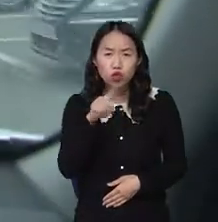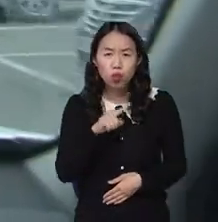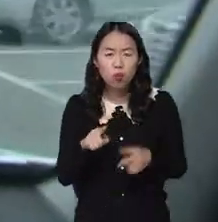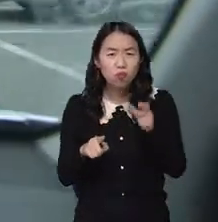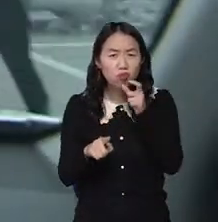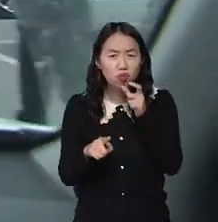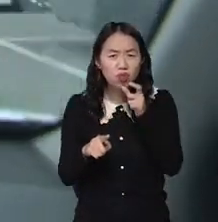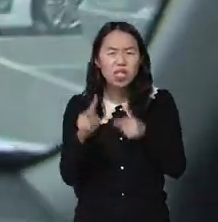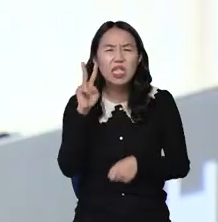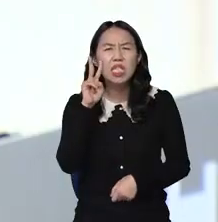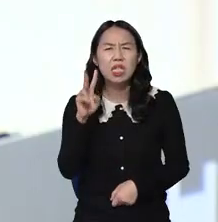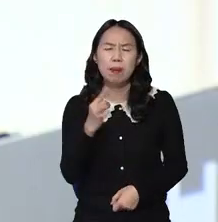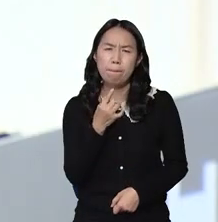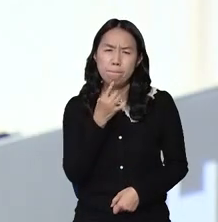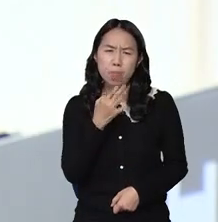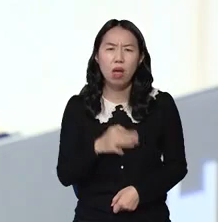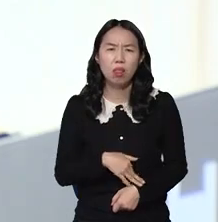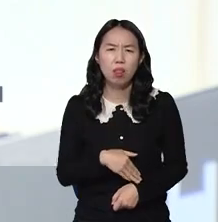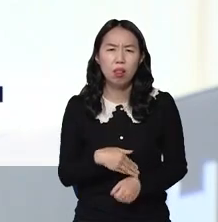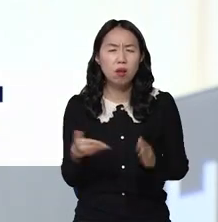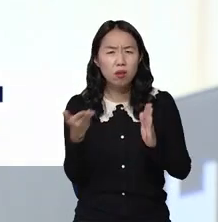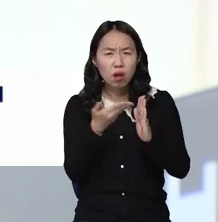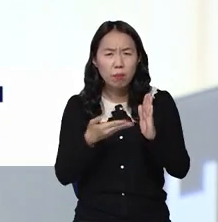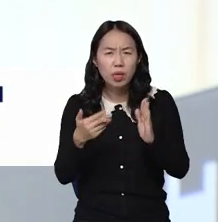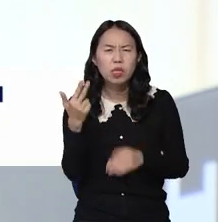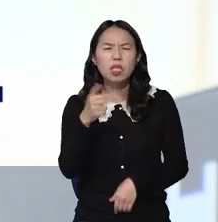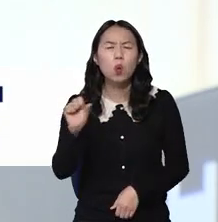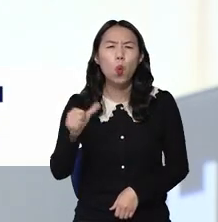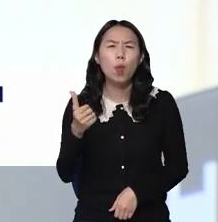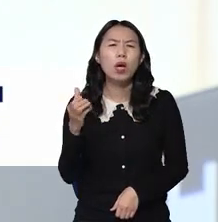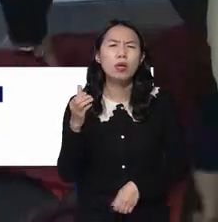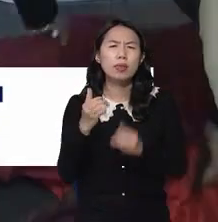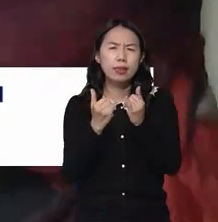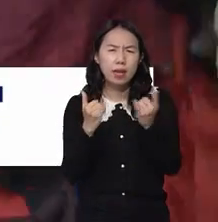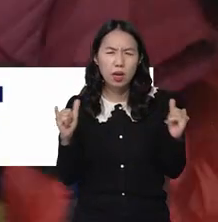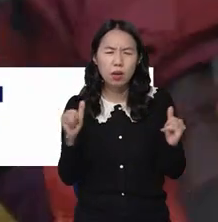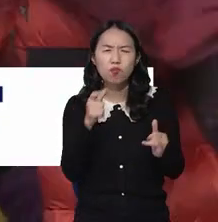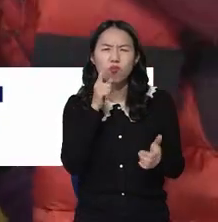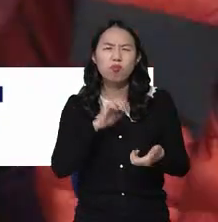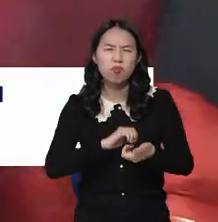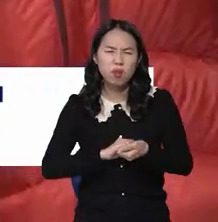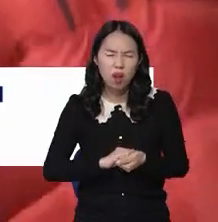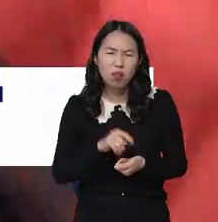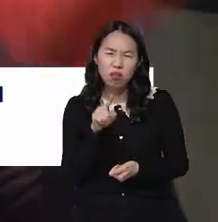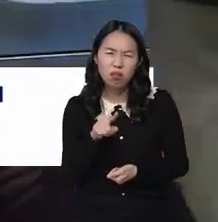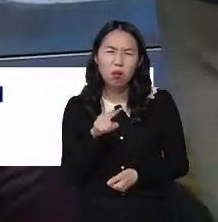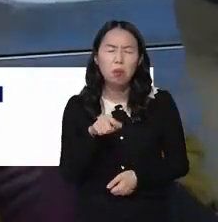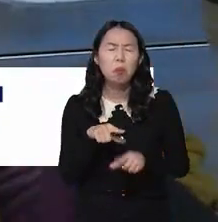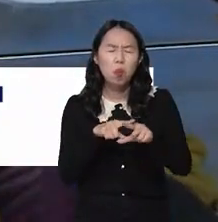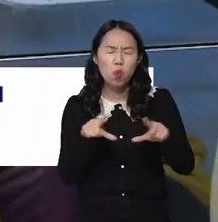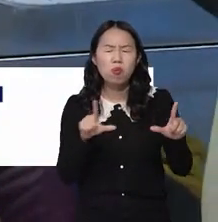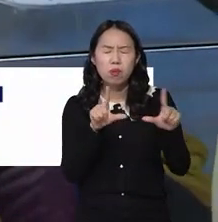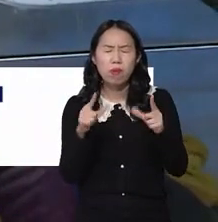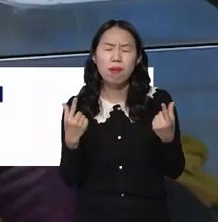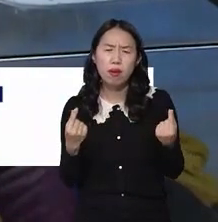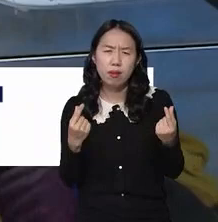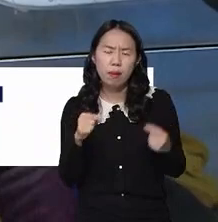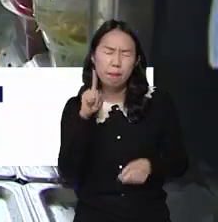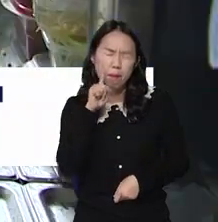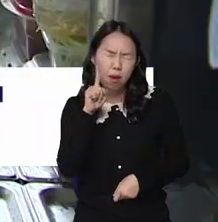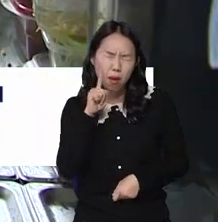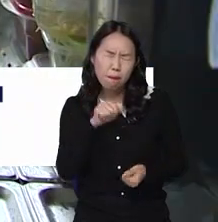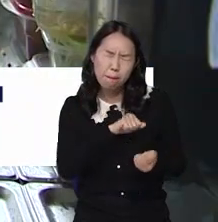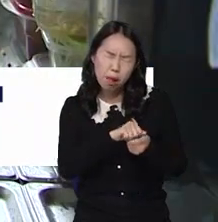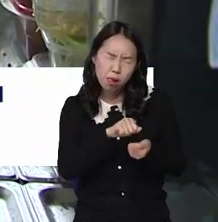나오는 날은 단 이틀뿐. 섬 주민 7,500여 명에게 제한급수는 일상이 됐습니다. 매일